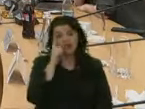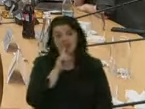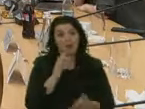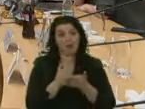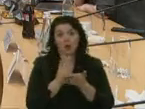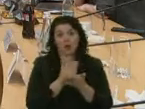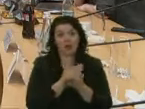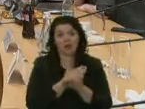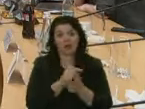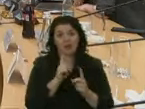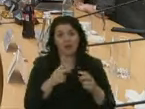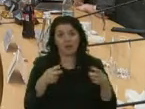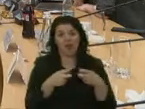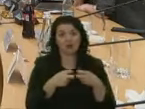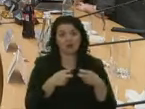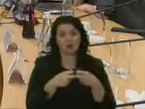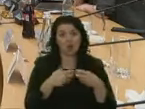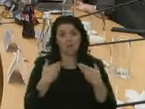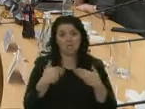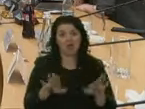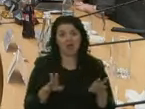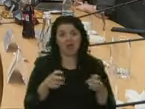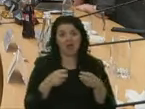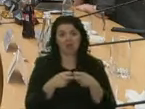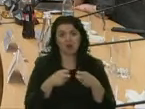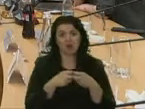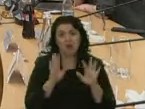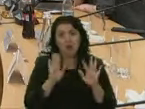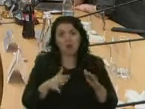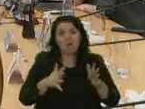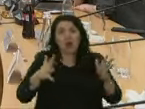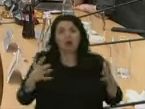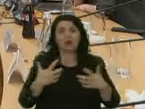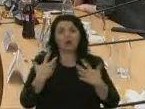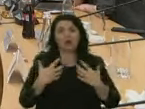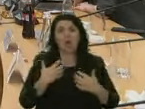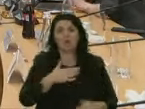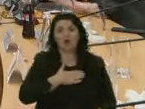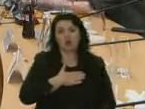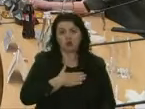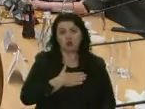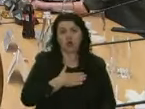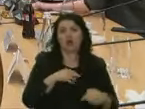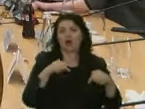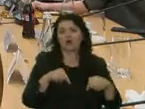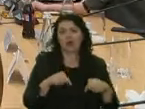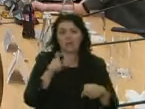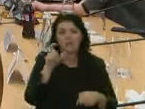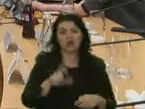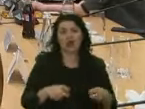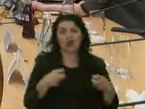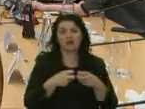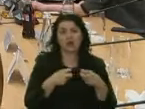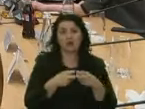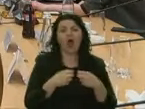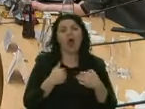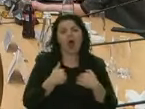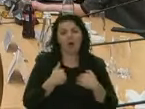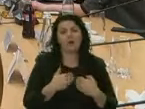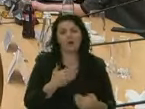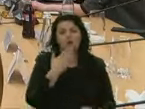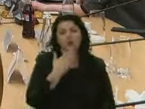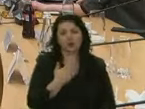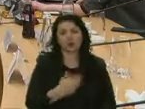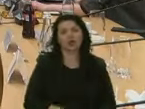dacă am asemenea examinator și pic examenul, e o mare bucurie pentru mine, să știți. Cu asemenea examinatori am o satisfacție.